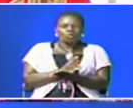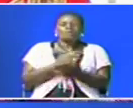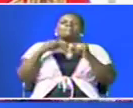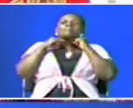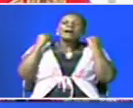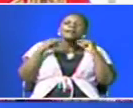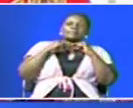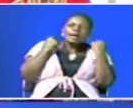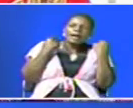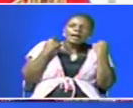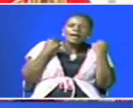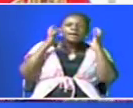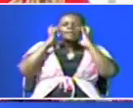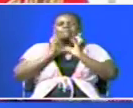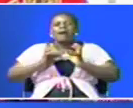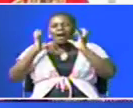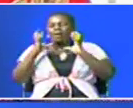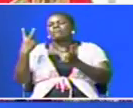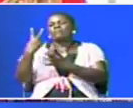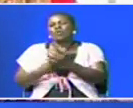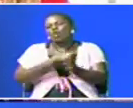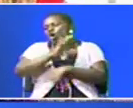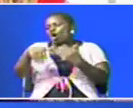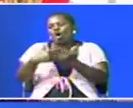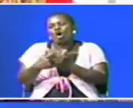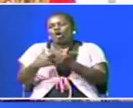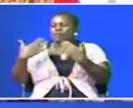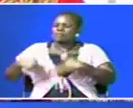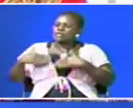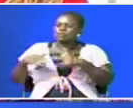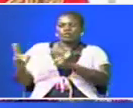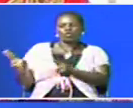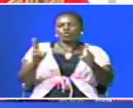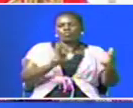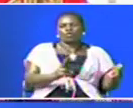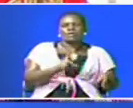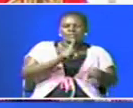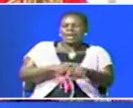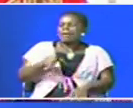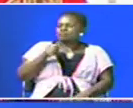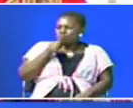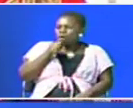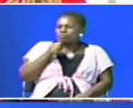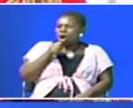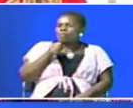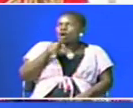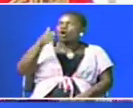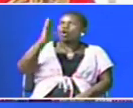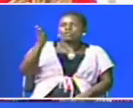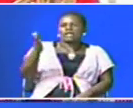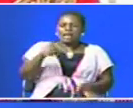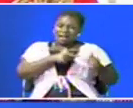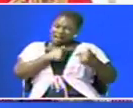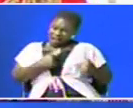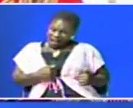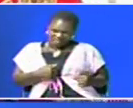mchungaji, huyo imamu, huyo ustadhi, hawa wote ni binadamu. Na mtu akishika microphone akisema kweli kuna Mwenyezi Mungu, si roho